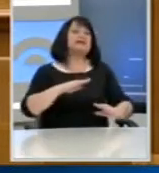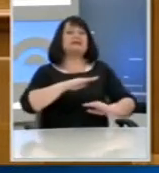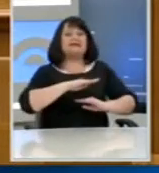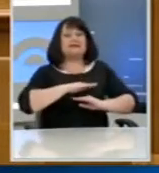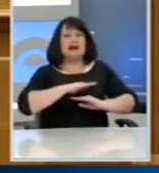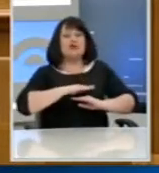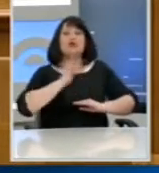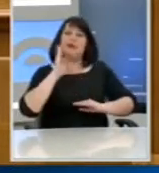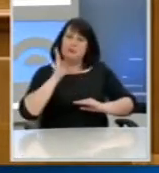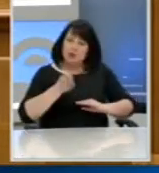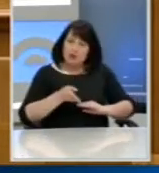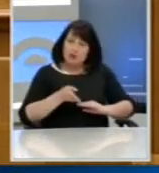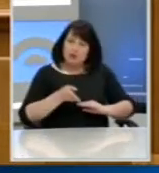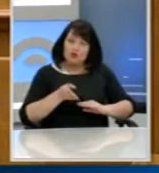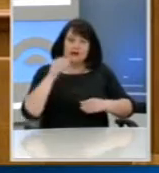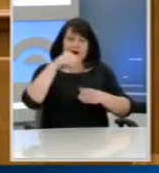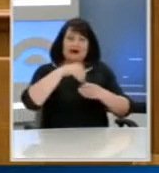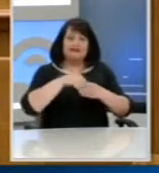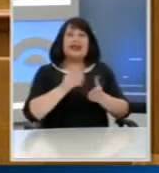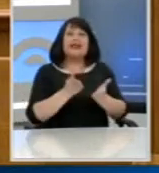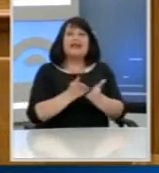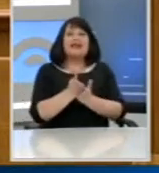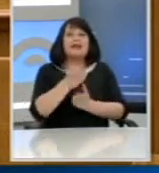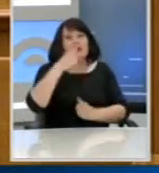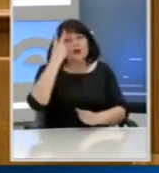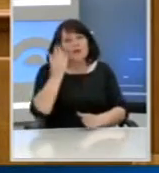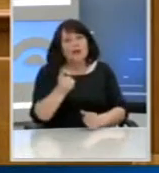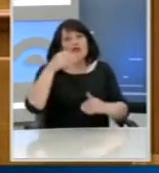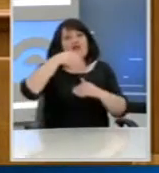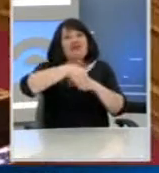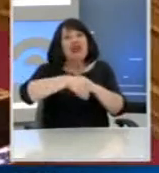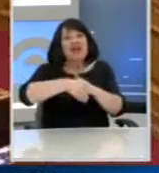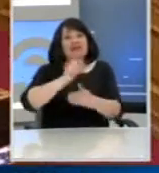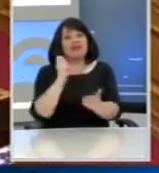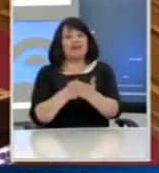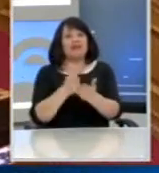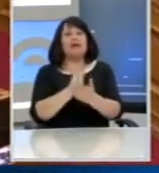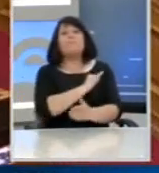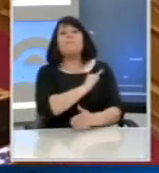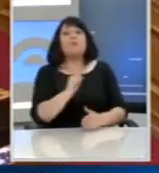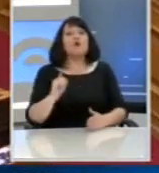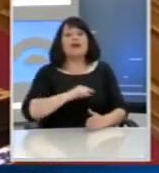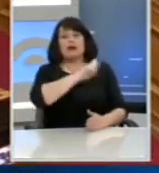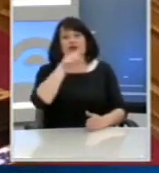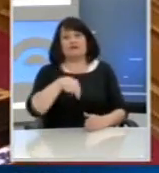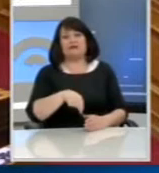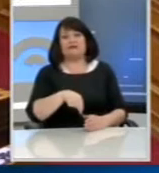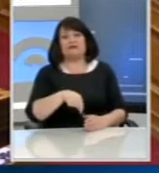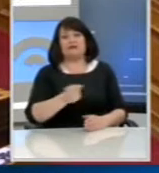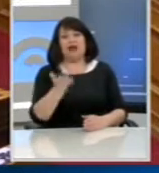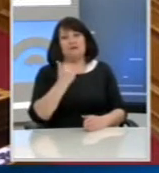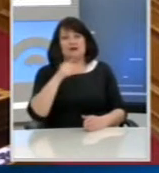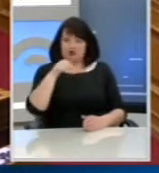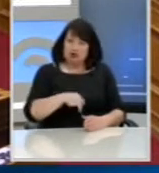έχουν τη δυνατότητα να παίρνουν αυτό που δικαιούνται και τα νυχτερινά. Αυτό δεν είχε γίνει ποτέ μέχρι σήμερα. Αυτό